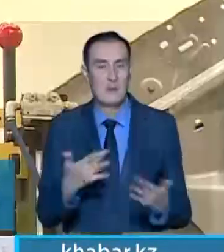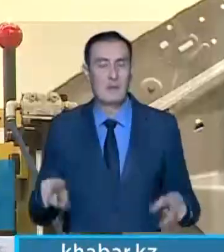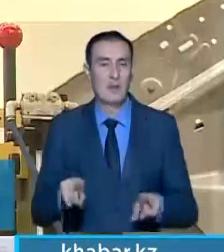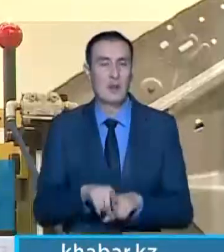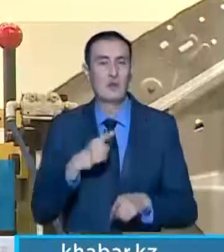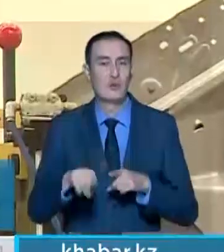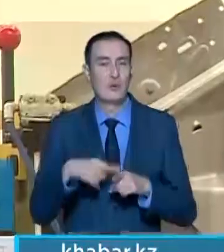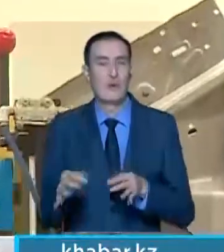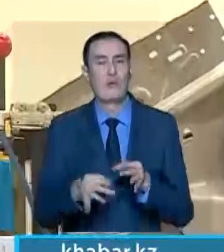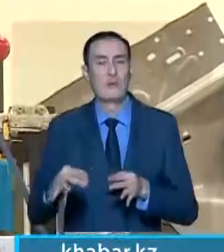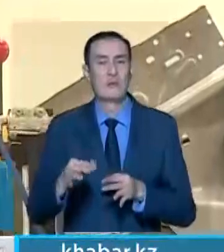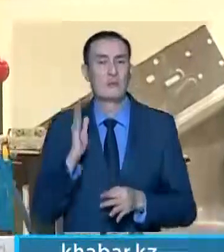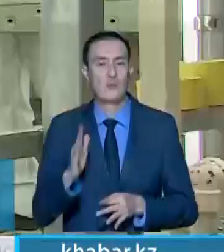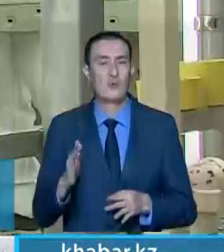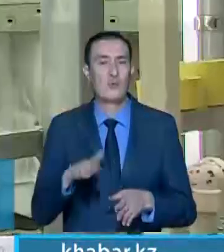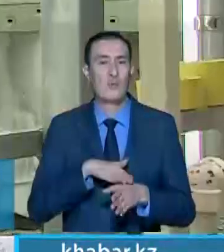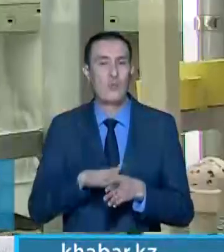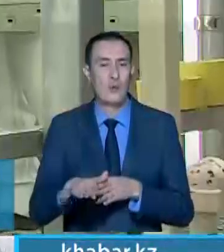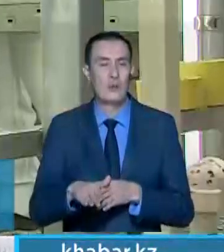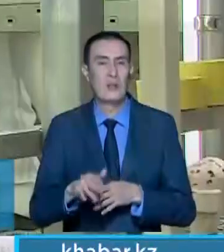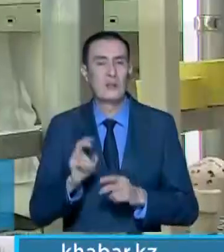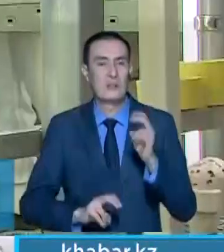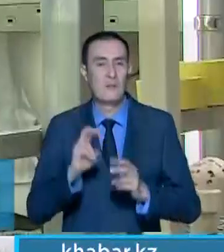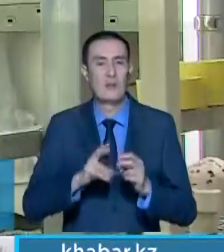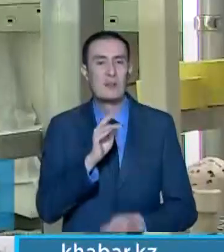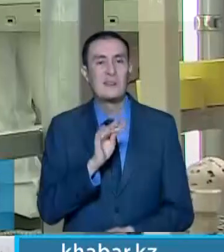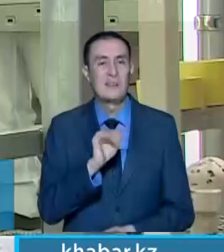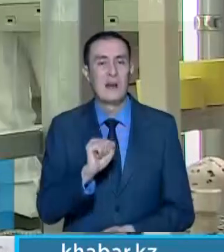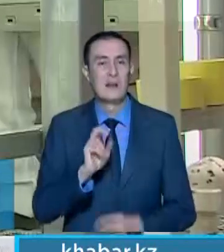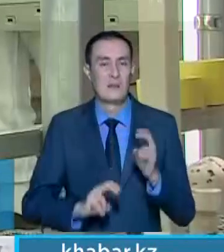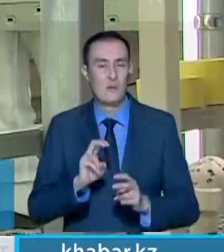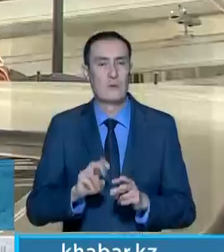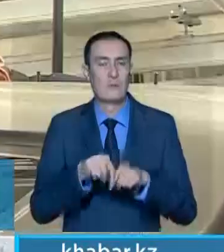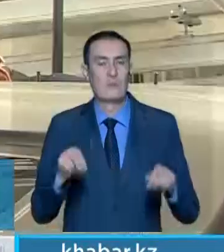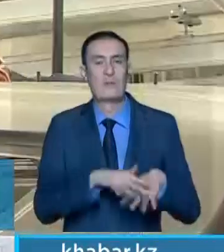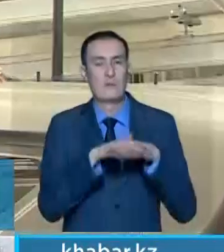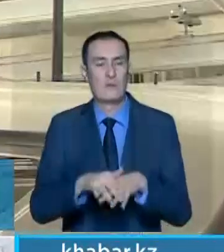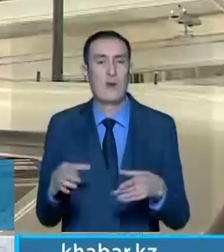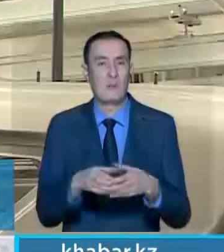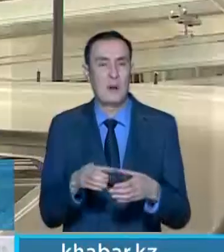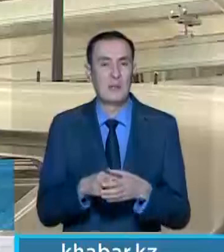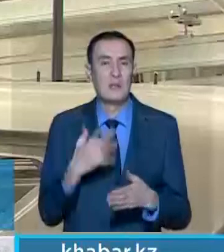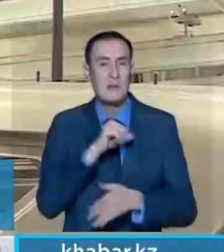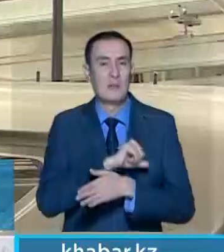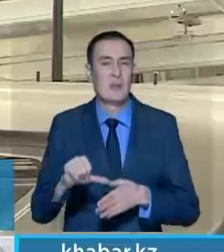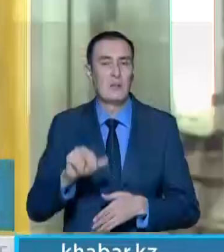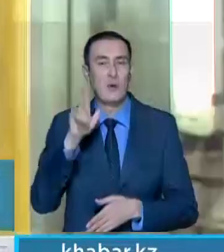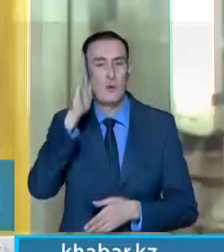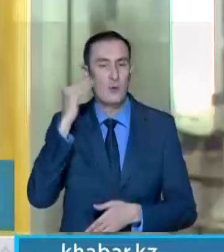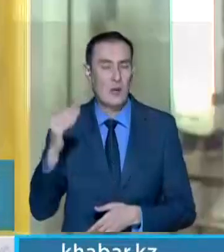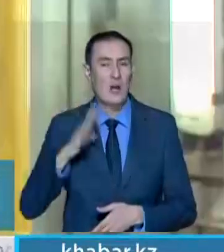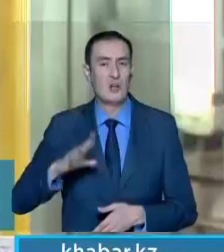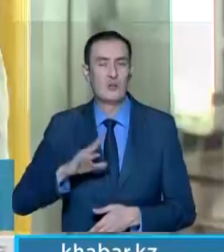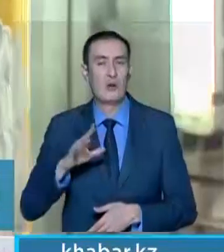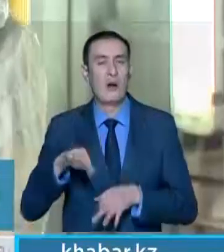того, скоро в регионе появится полноценный автозавод «Киа». Это первое предприятие, инвестируемое компанией за пределами Кореи.